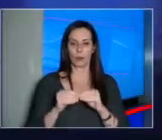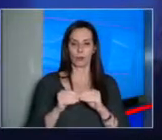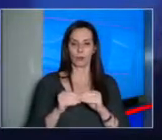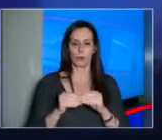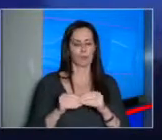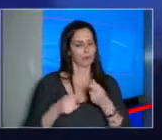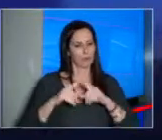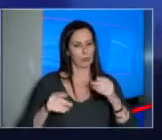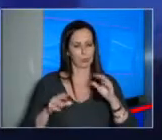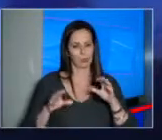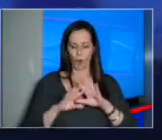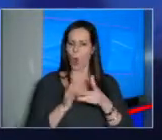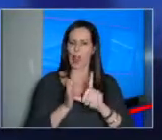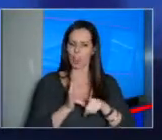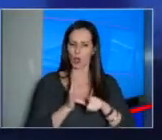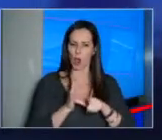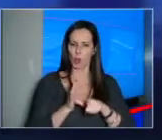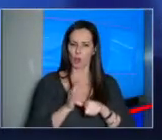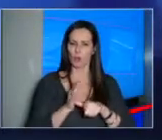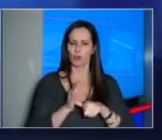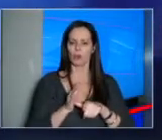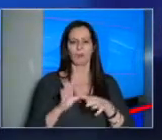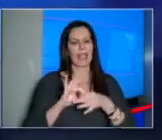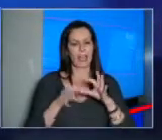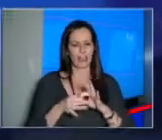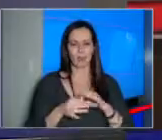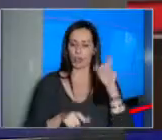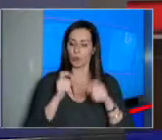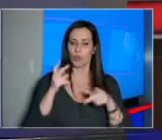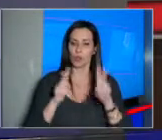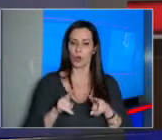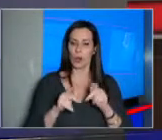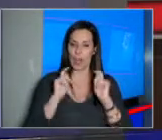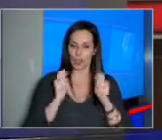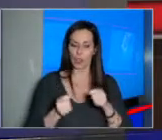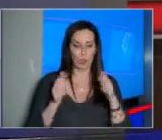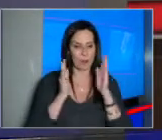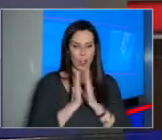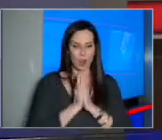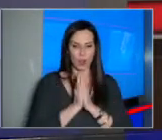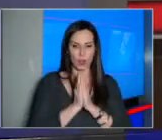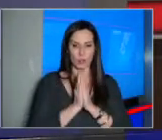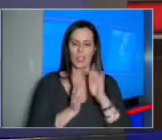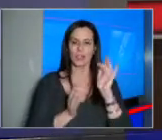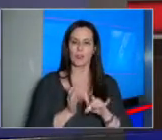תקשורת מתקדמים, כל הטכנולוגיה, המערכות המקוונות, כך שאנשים יוכלו להגיש בקשות, תביעות, מבלי להגיע